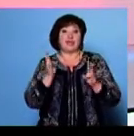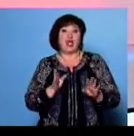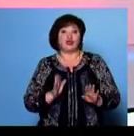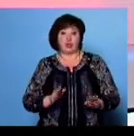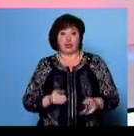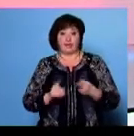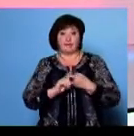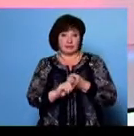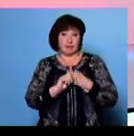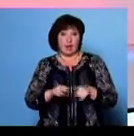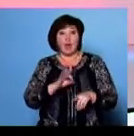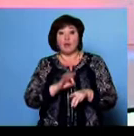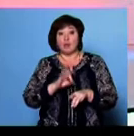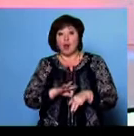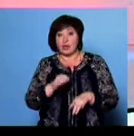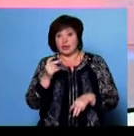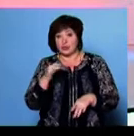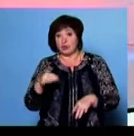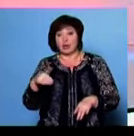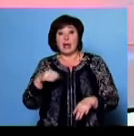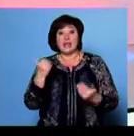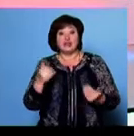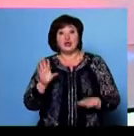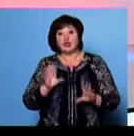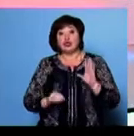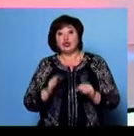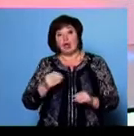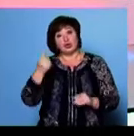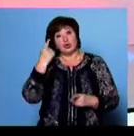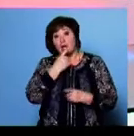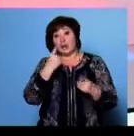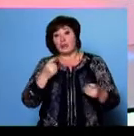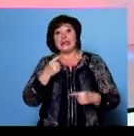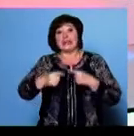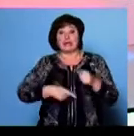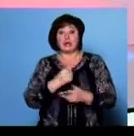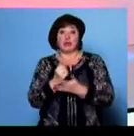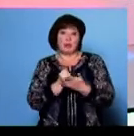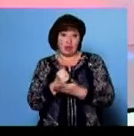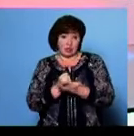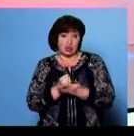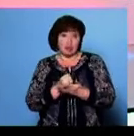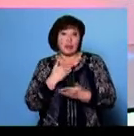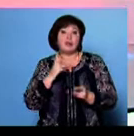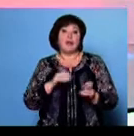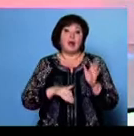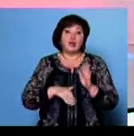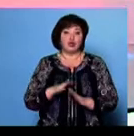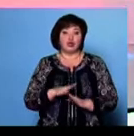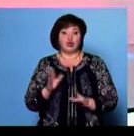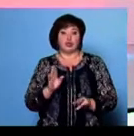вирусной инфекции. Как раз сейчас туристы начинают бронировать туры на следующее лето. Как избежать ошибок прошлого